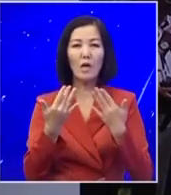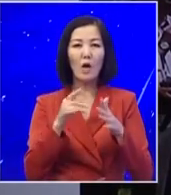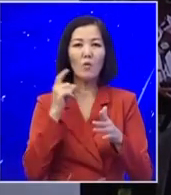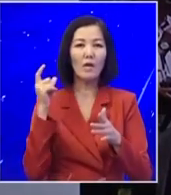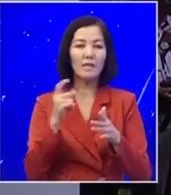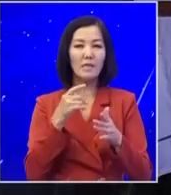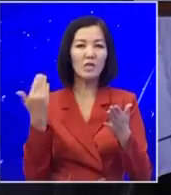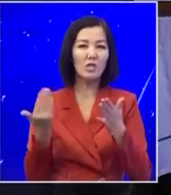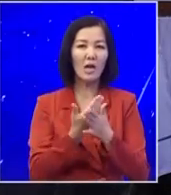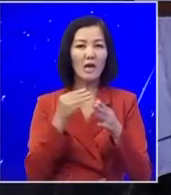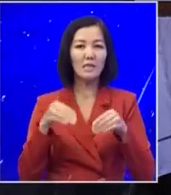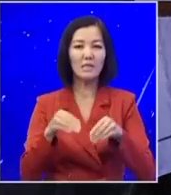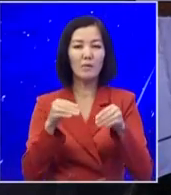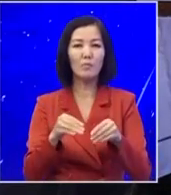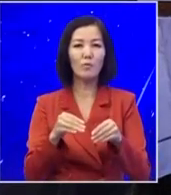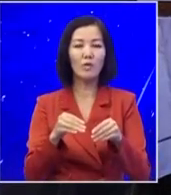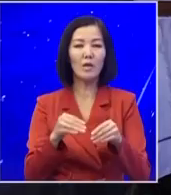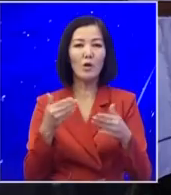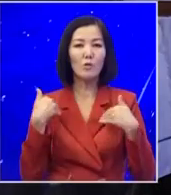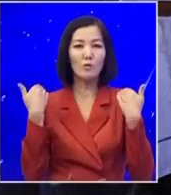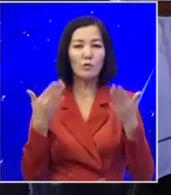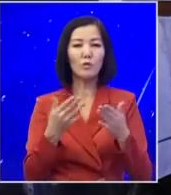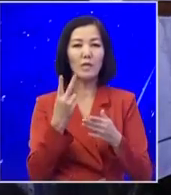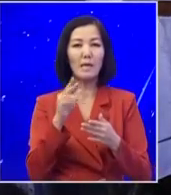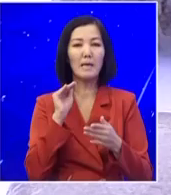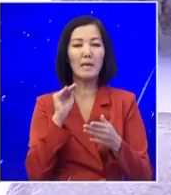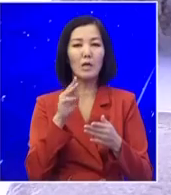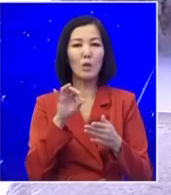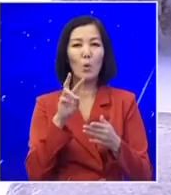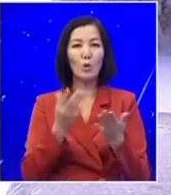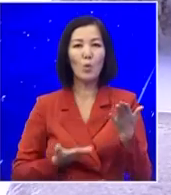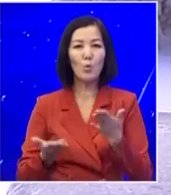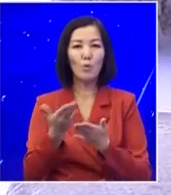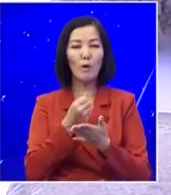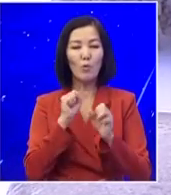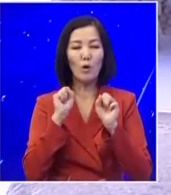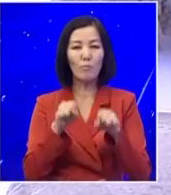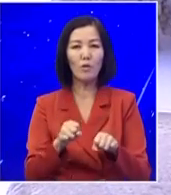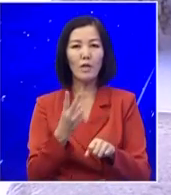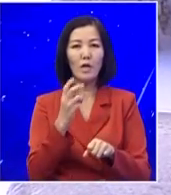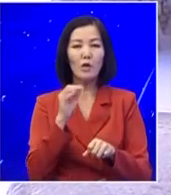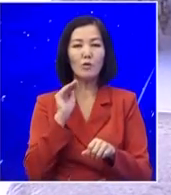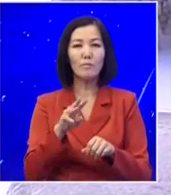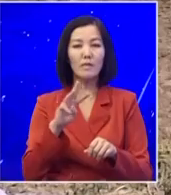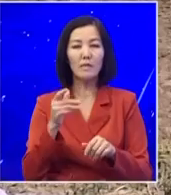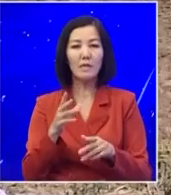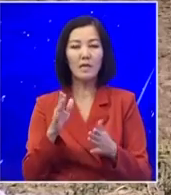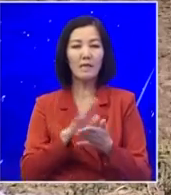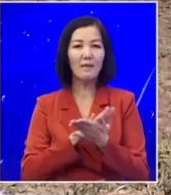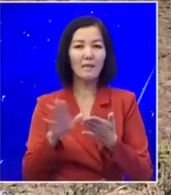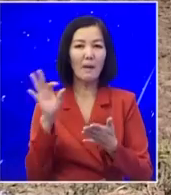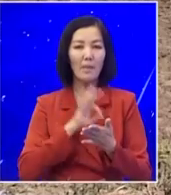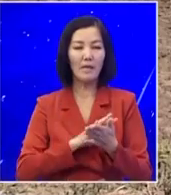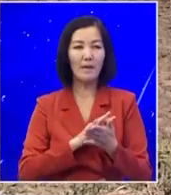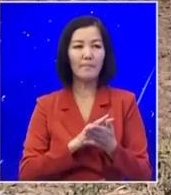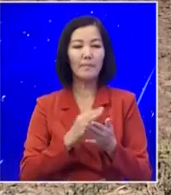себуге шақырып жатыр. Орта есеппен гектарына 2 тонна өнім алуға болады. Бұл ақшаға шаққанда 200 мың теңге таза кіріс. Бірінші